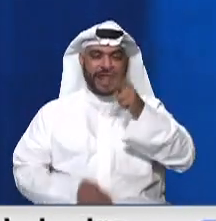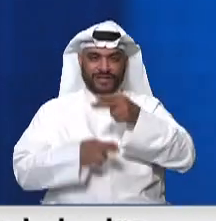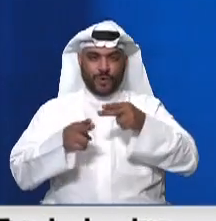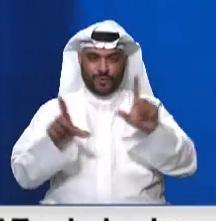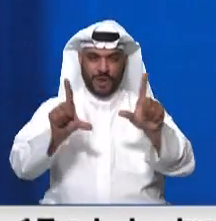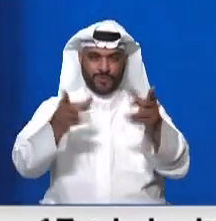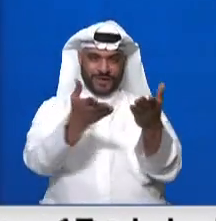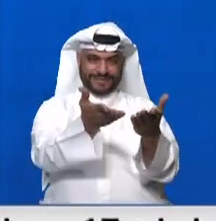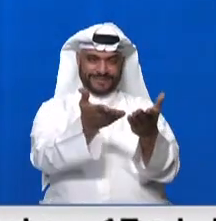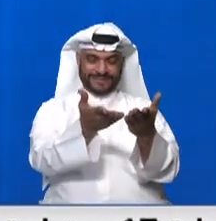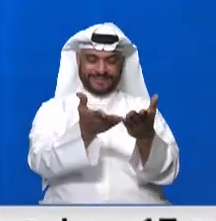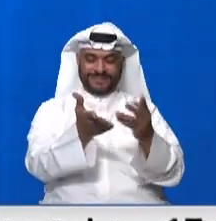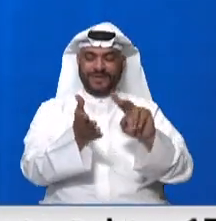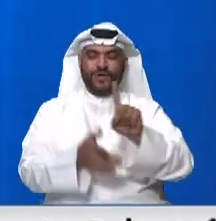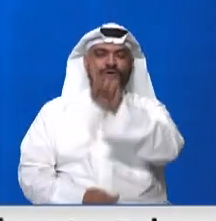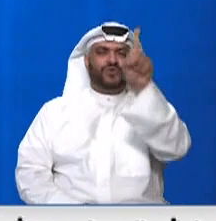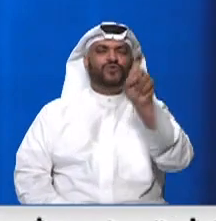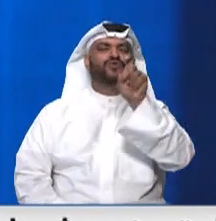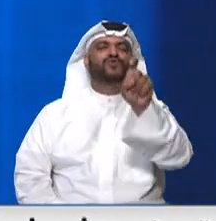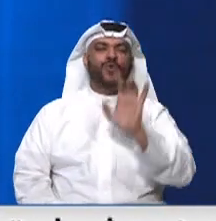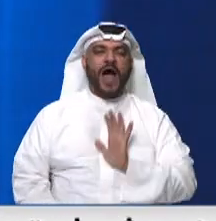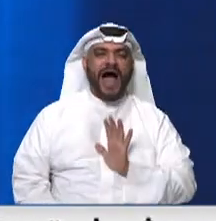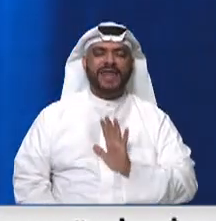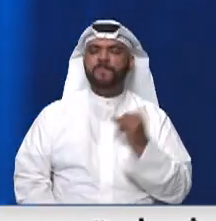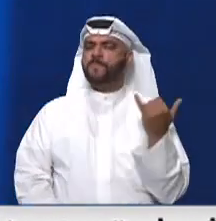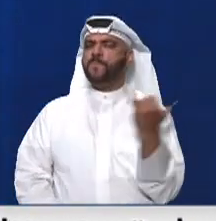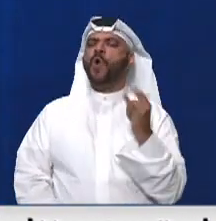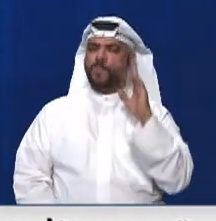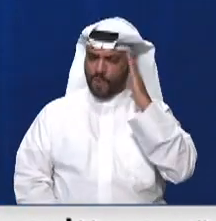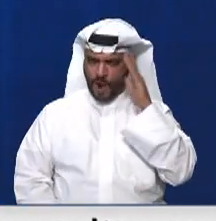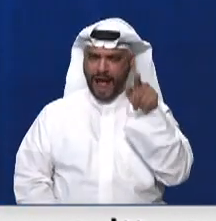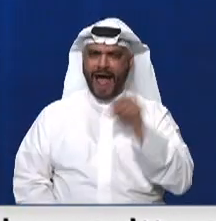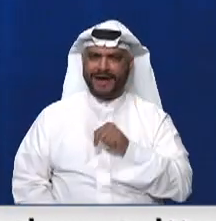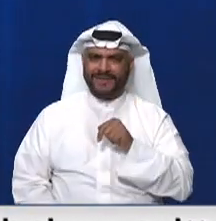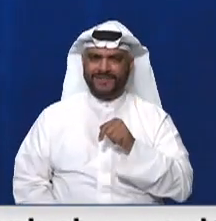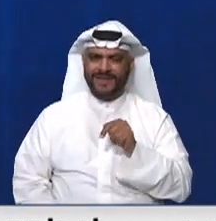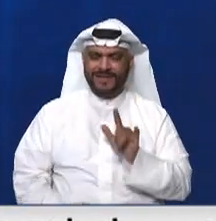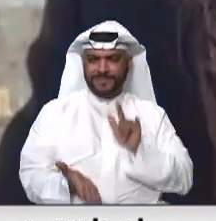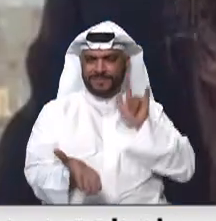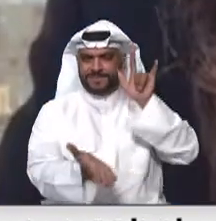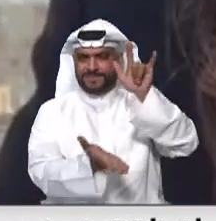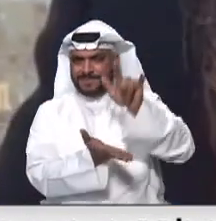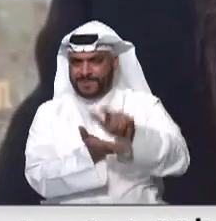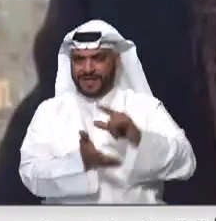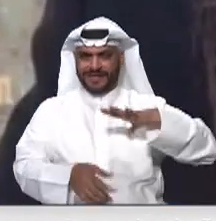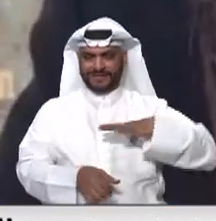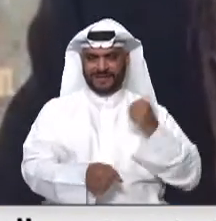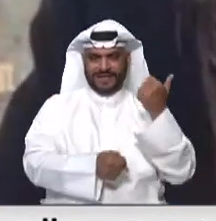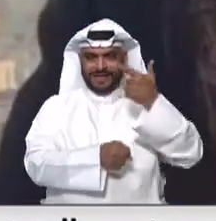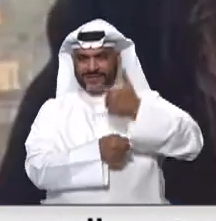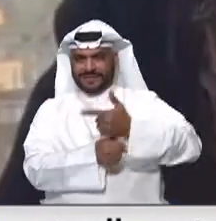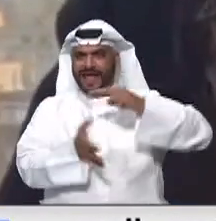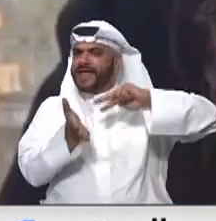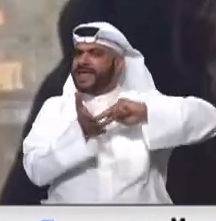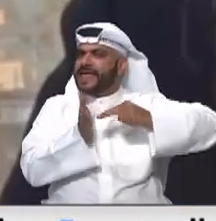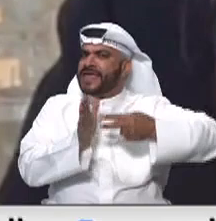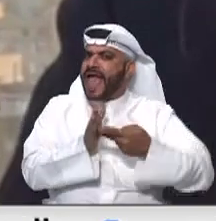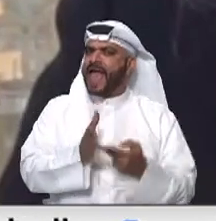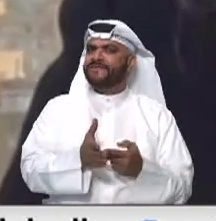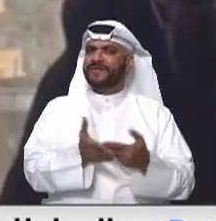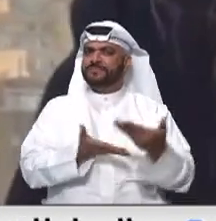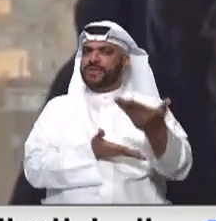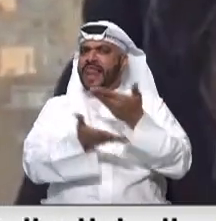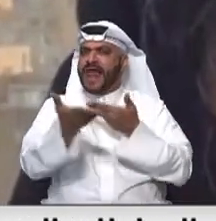أهمية زيارة سمو ولي العهد حفظه الله للمملكة المتحدة وفي ذلك مسار للعلاقات الاستراتيجية بين